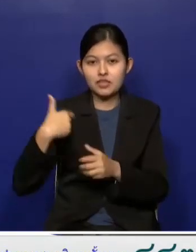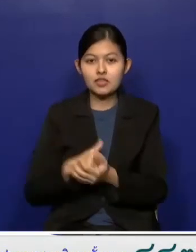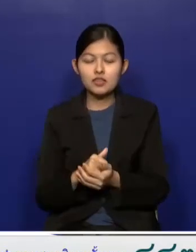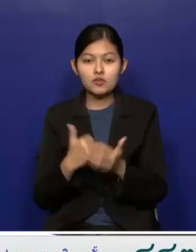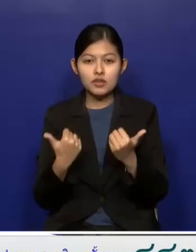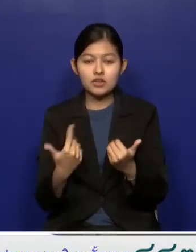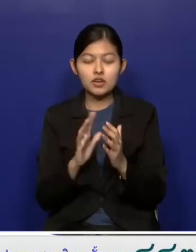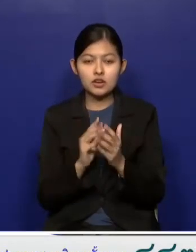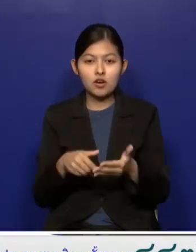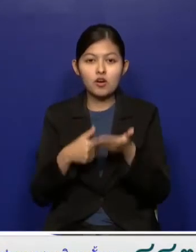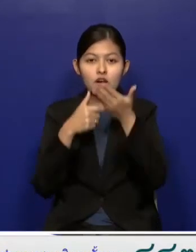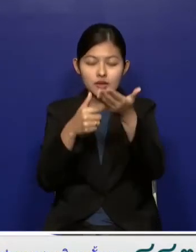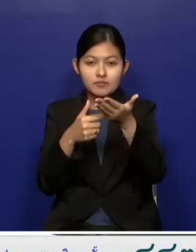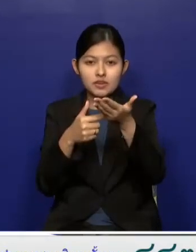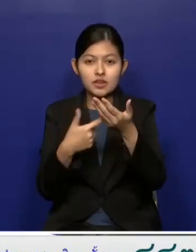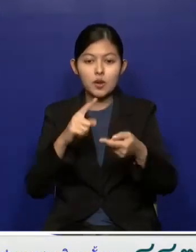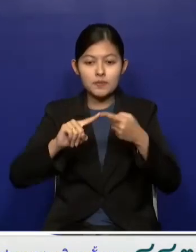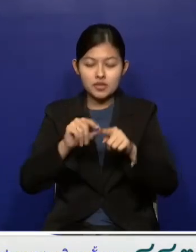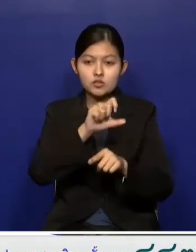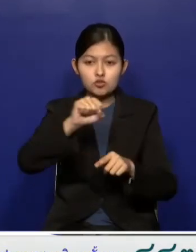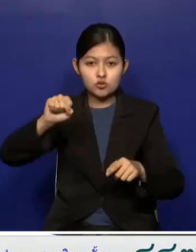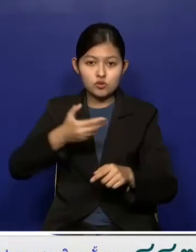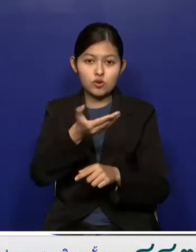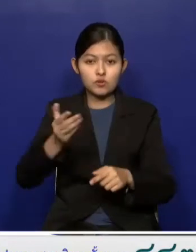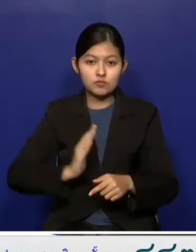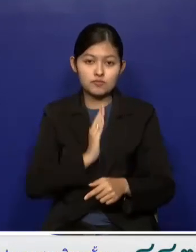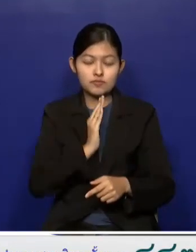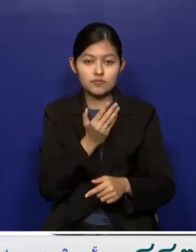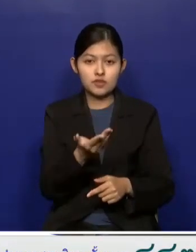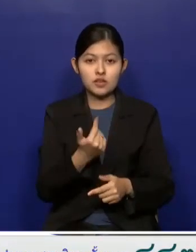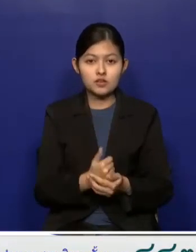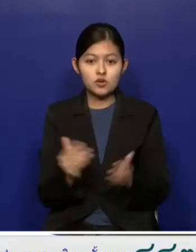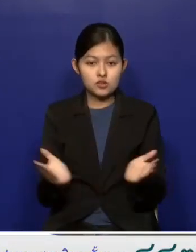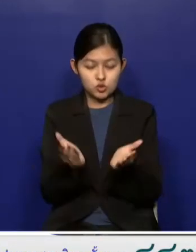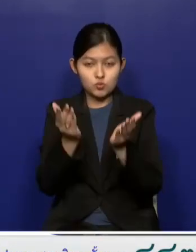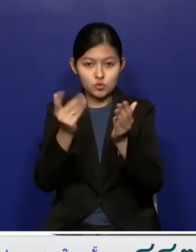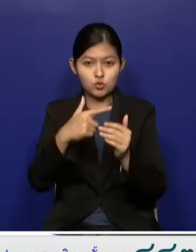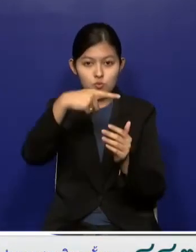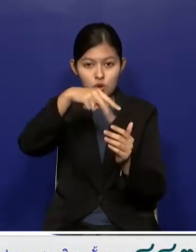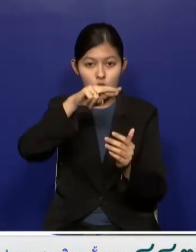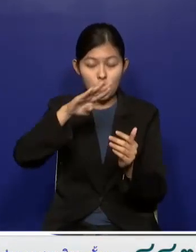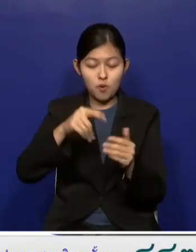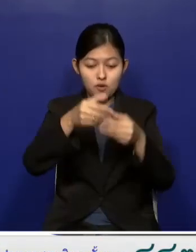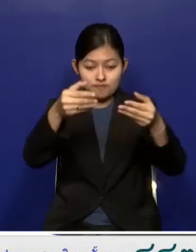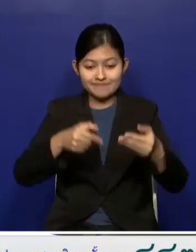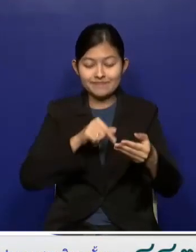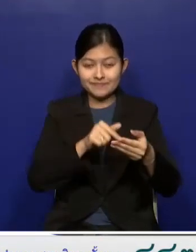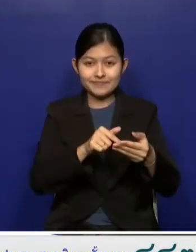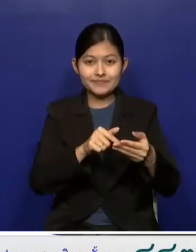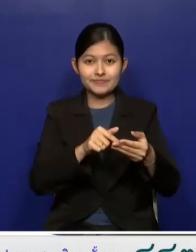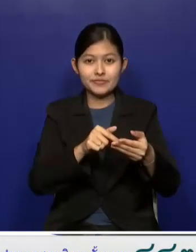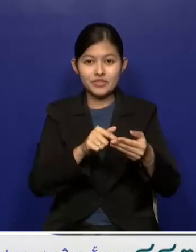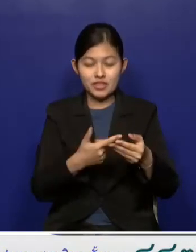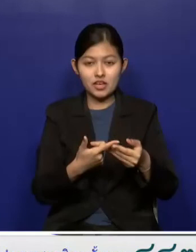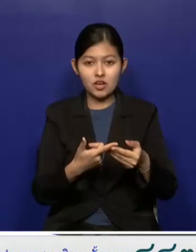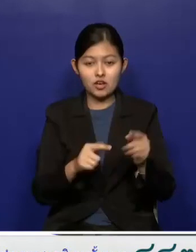เรียนท่านประธานเพื่อนสมาชิกผู้ทรงเกียรติทุกท่านกรุณาช่วยกันสนับสนุนพระบัญญัติดังกล่าวและยติ